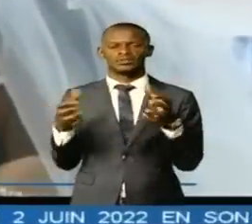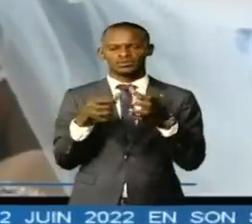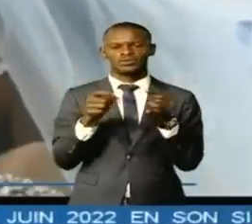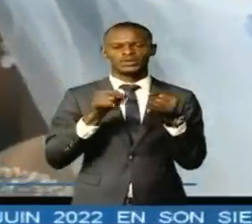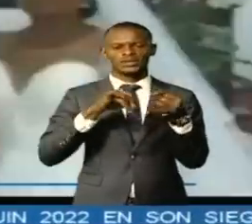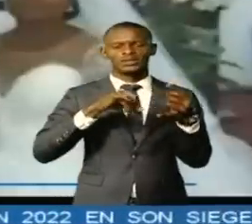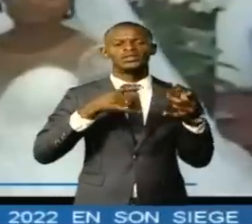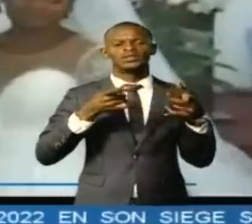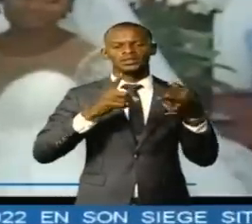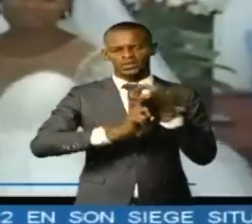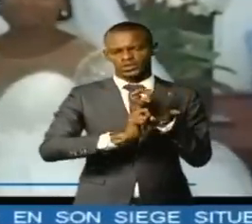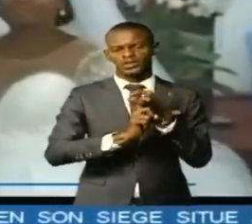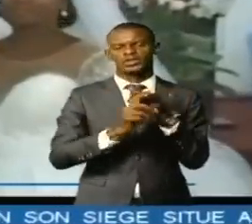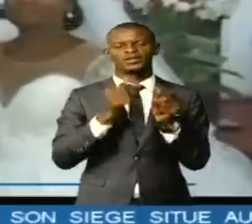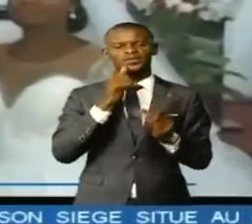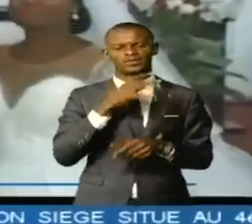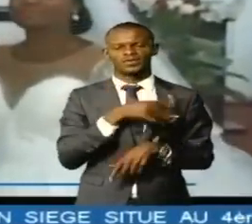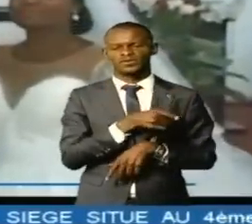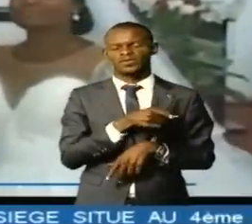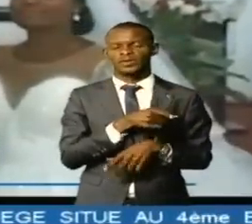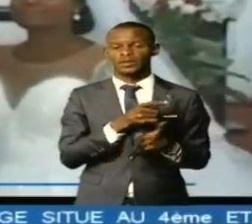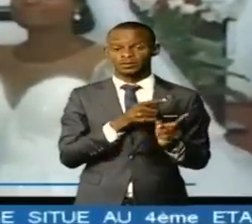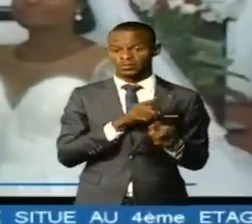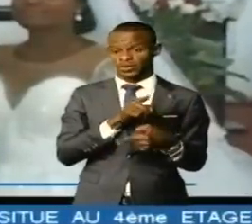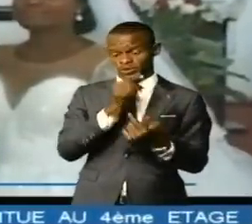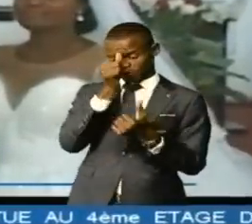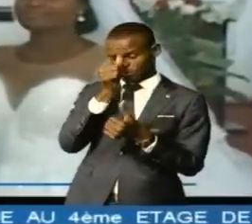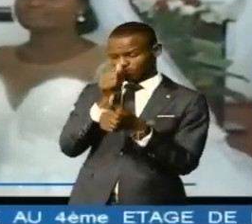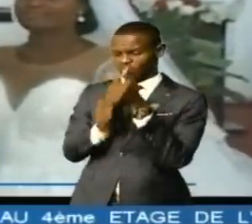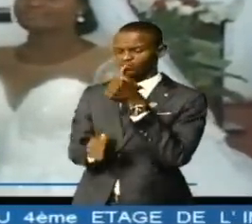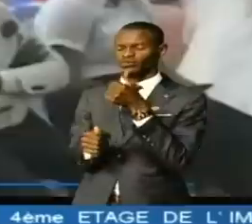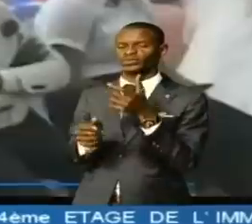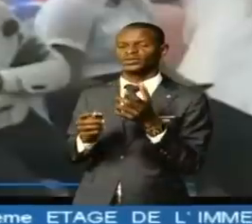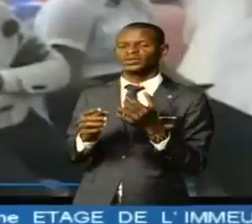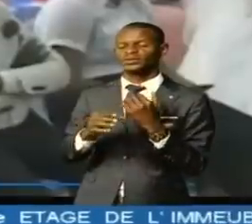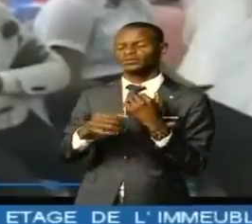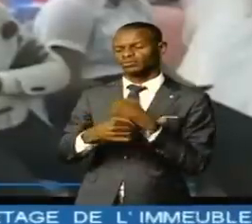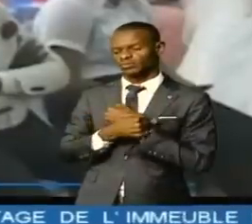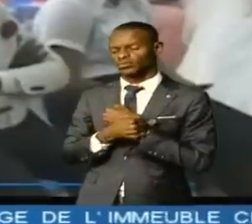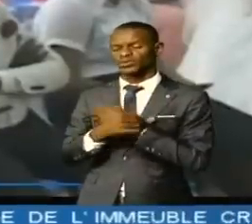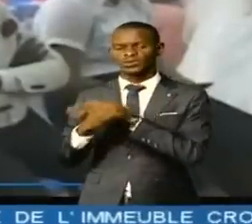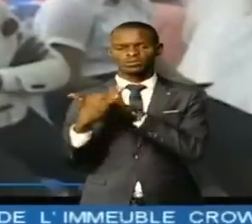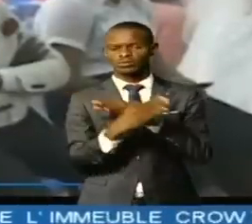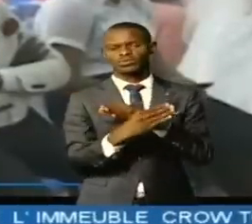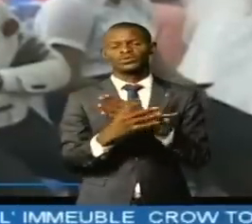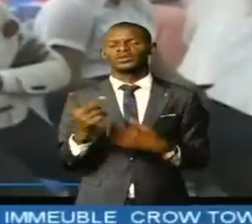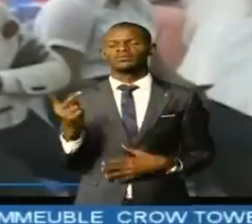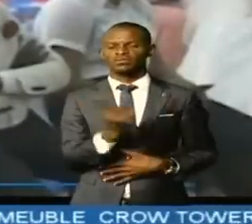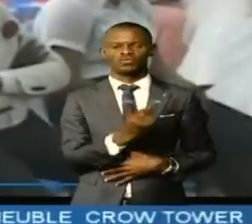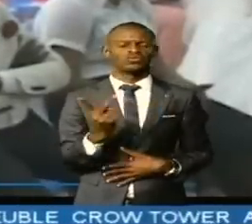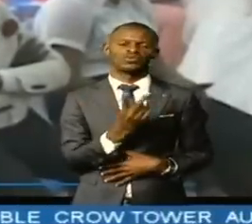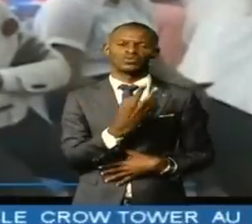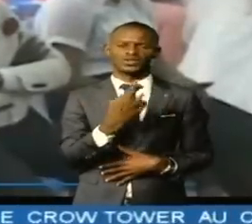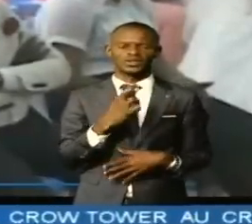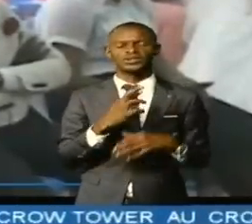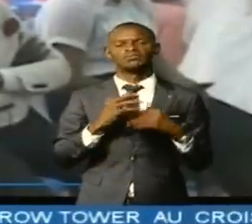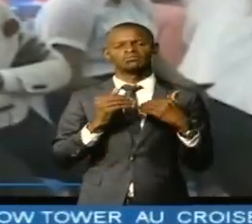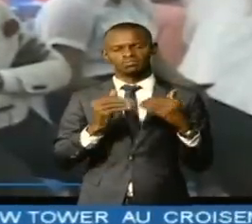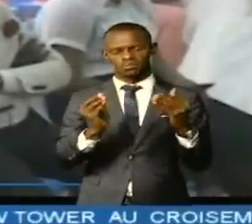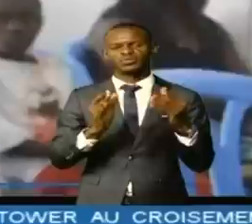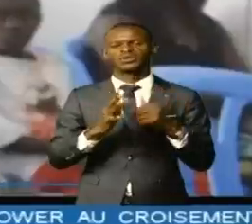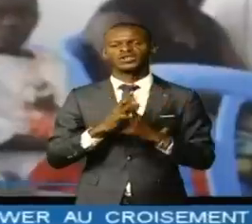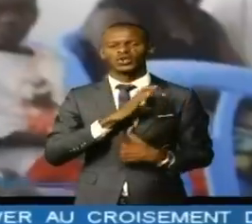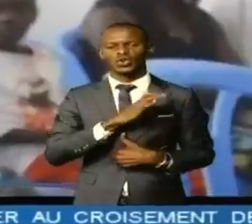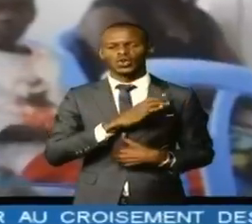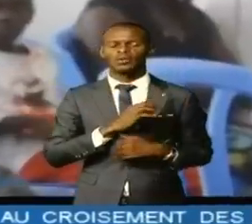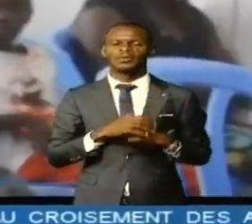Longen, soumission exigée à la femme, amour, protection, fidélité, recommandée au mari, à tous les deux, leurs bonnes